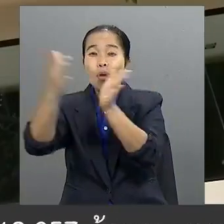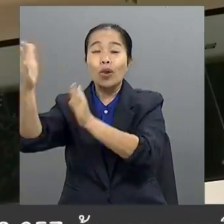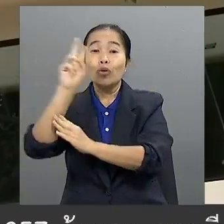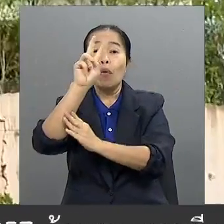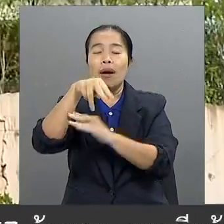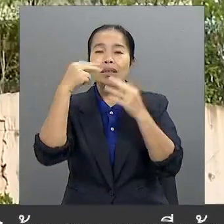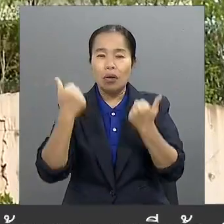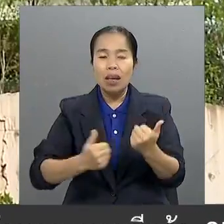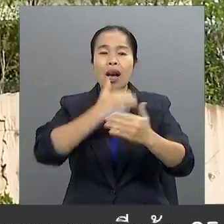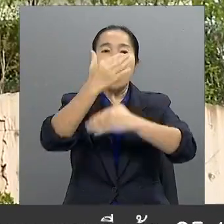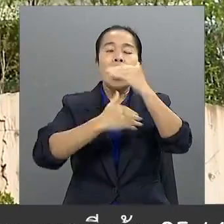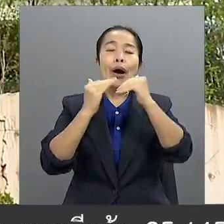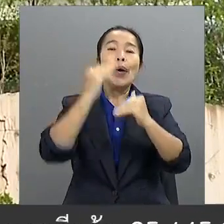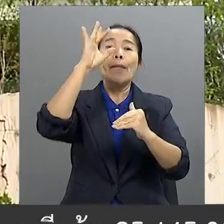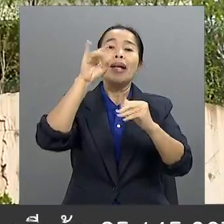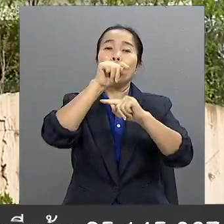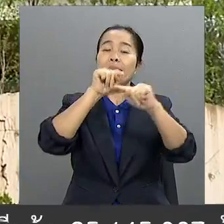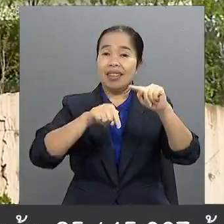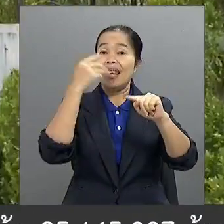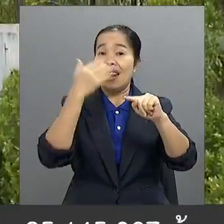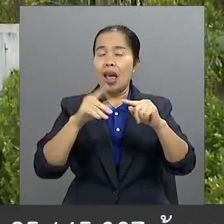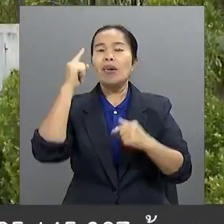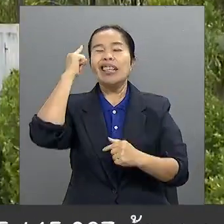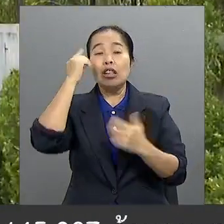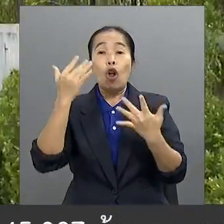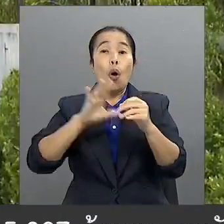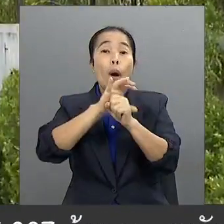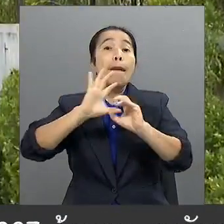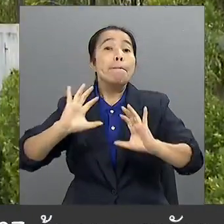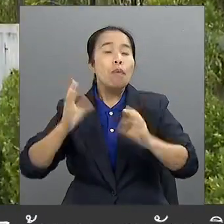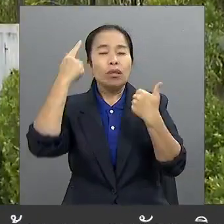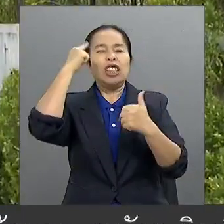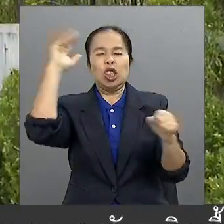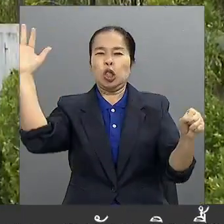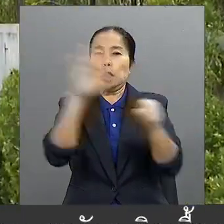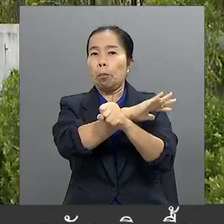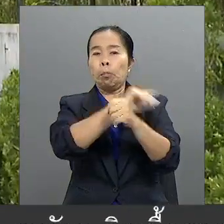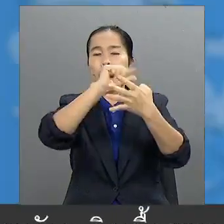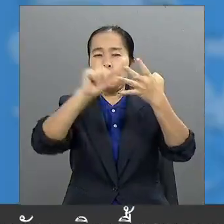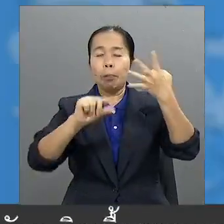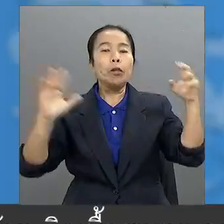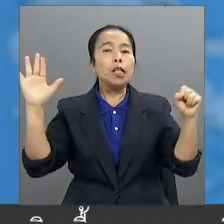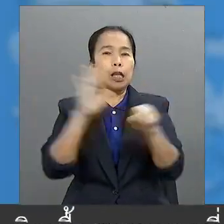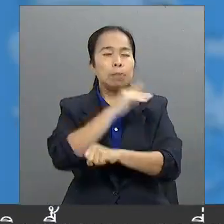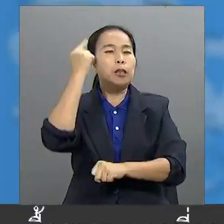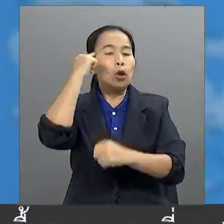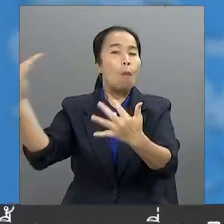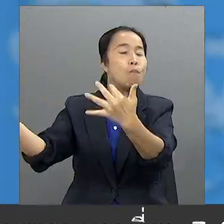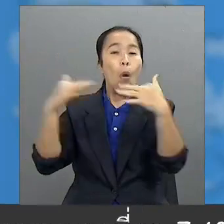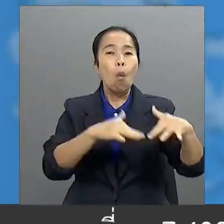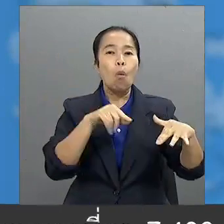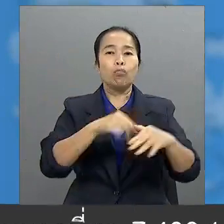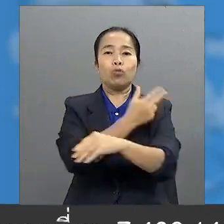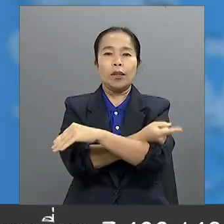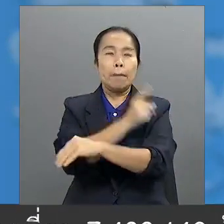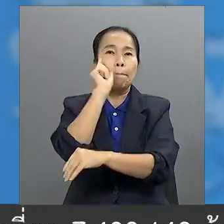ไปแล้วเขามั่นใจว่าหมดโควิดเมื่อไหร่คนก็จะหลั่งไหลกลับมาภูเก็ตอีกครั้งค่ะ The villa project that I tell